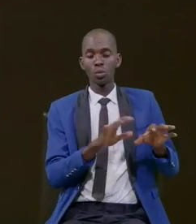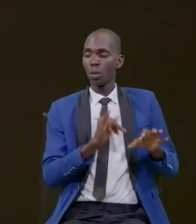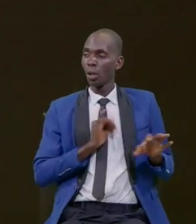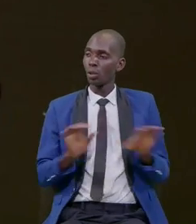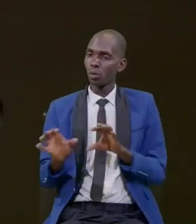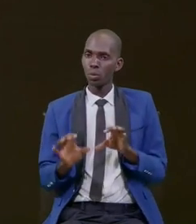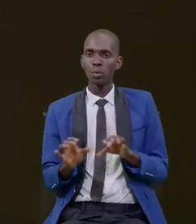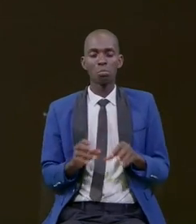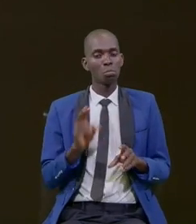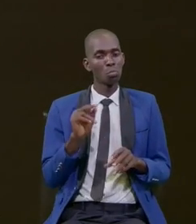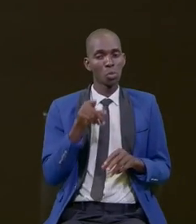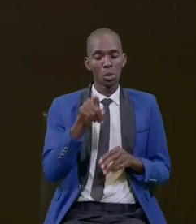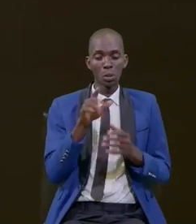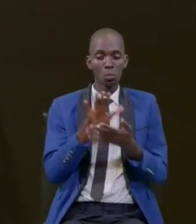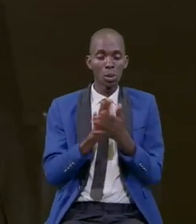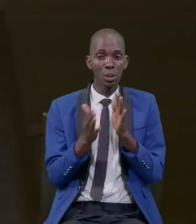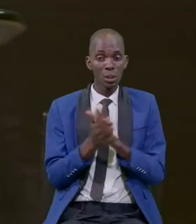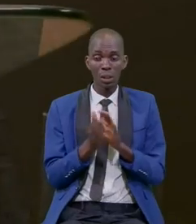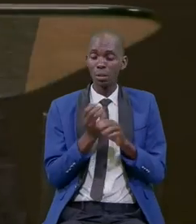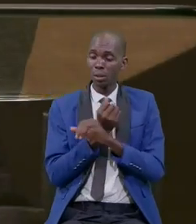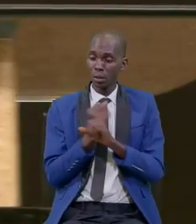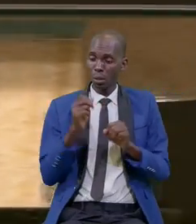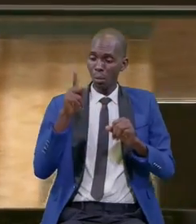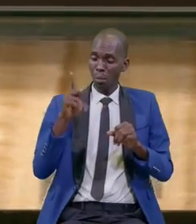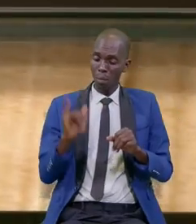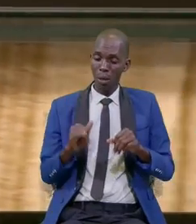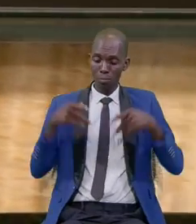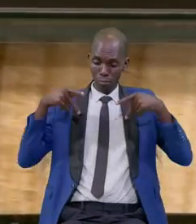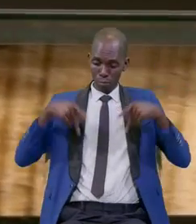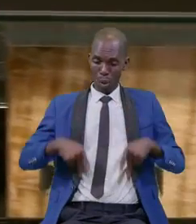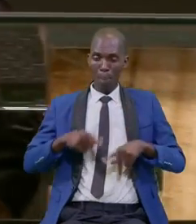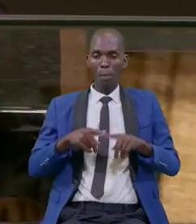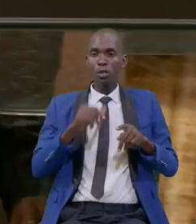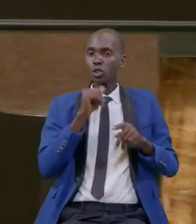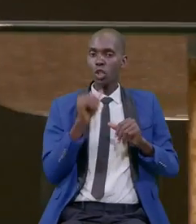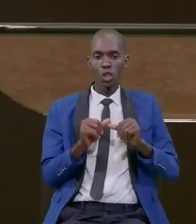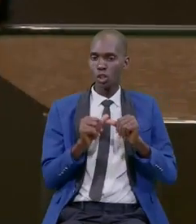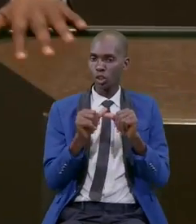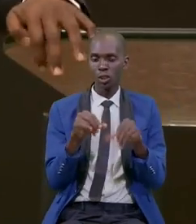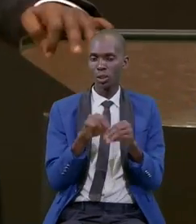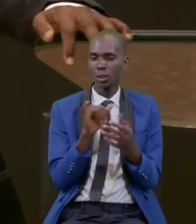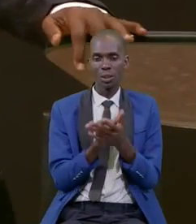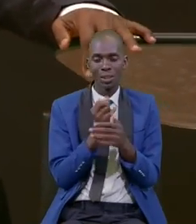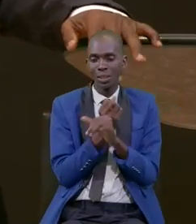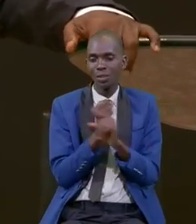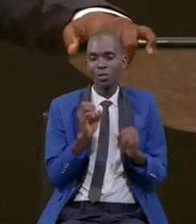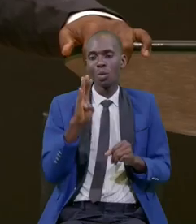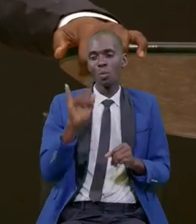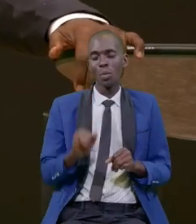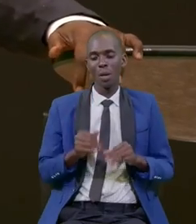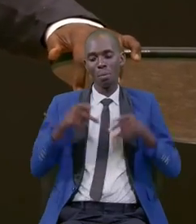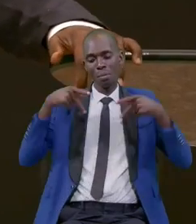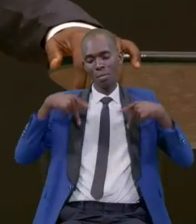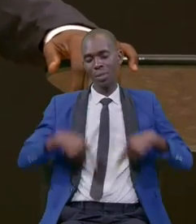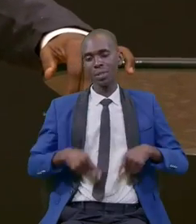Mais on est sauvé par la foi personnelle. La personne est sauvée par la foi personnelle, mais ne conduit pas, mais ne demeure pas dans la